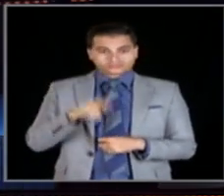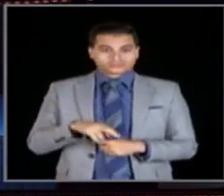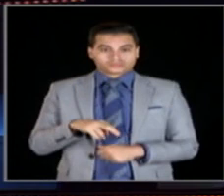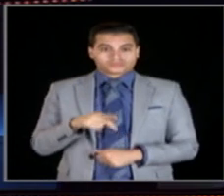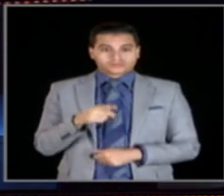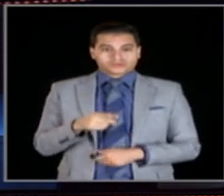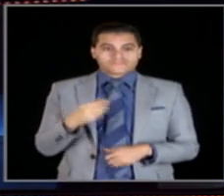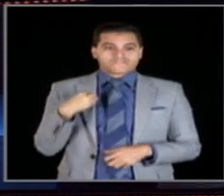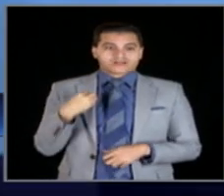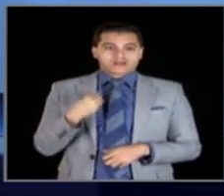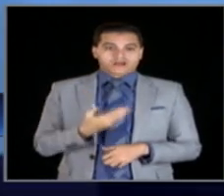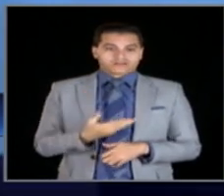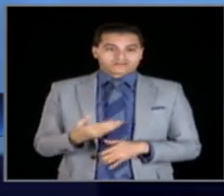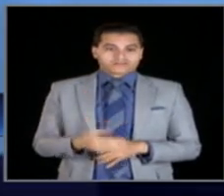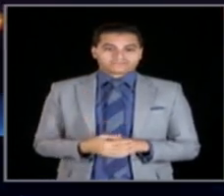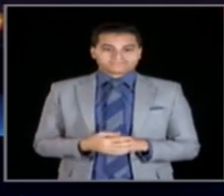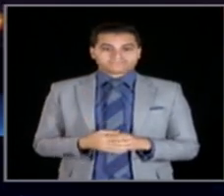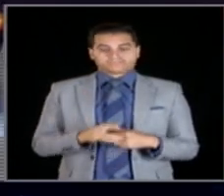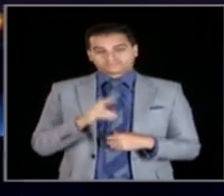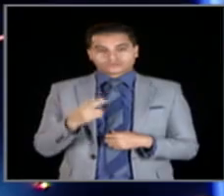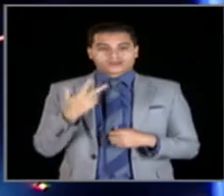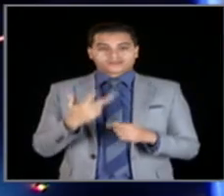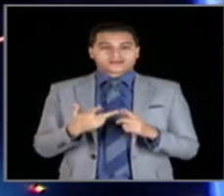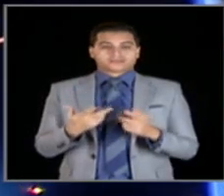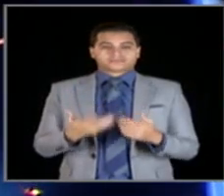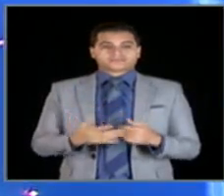سؤال في الرياضة. السؤال الثالث،